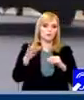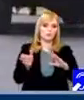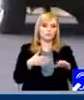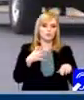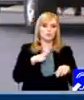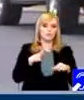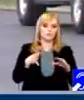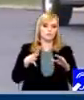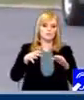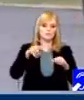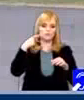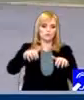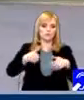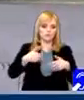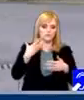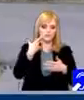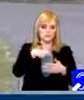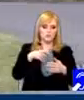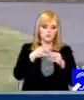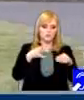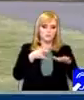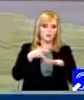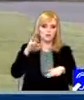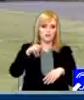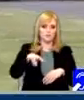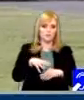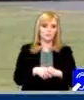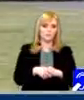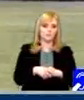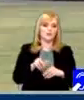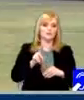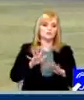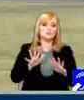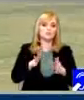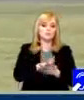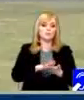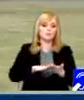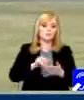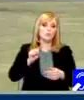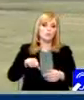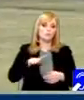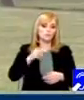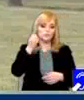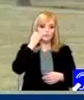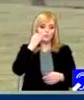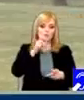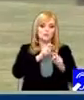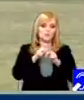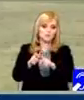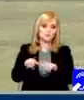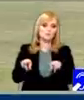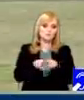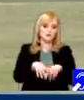e și o victorie diplomatică pentru primul ministru Theresa May. Ce se întâmplă mai departe, probabil Moscova va răspunde